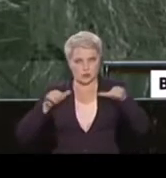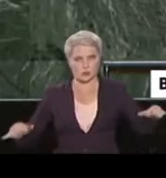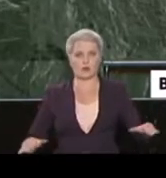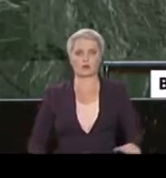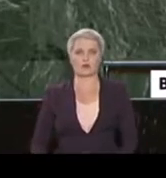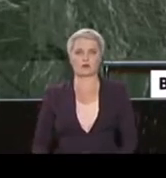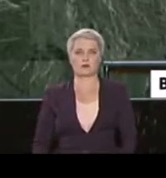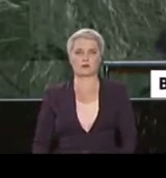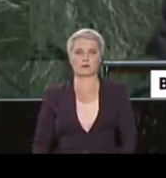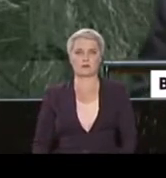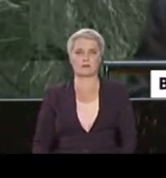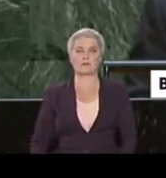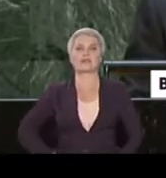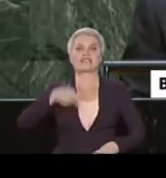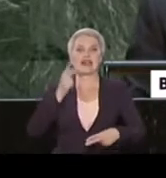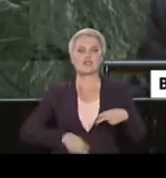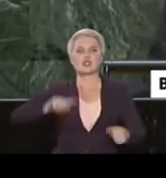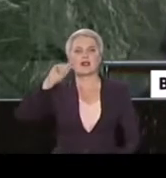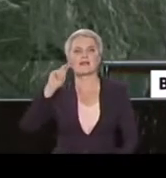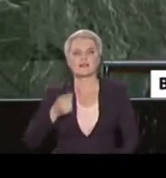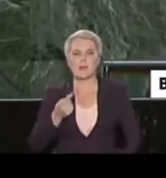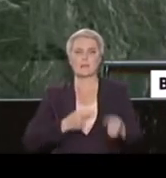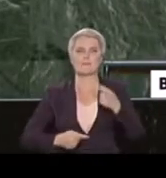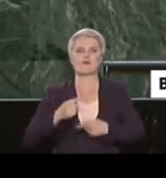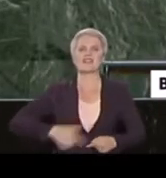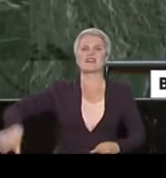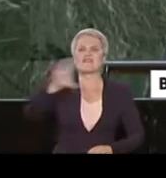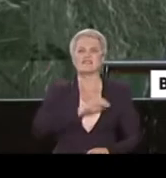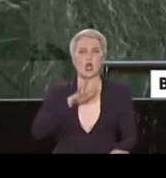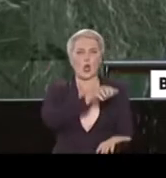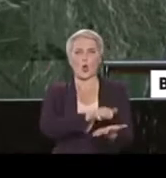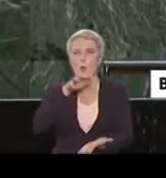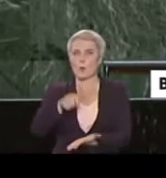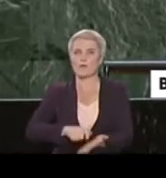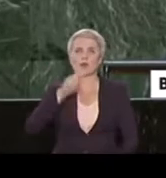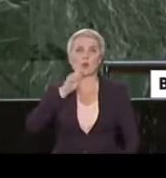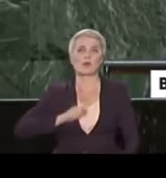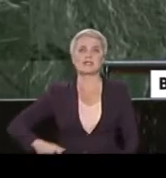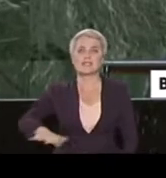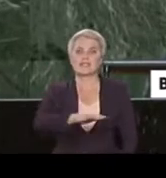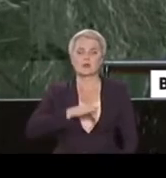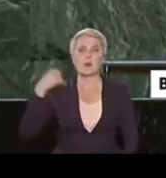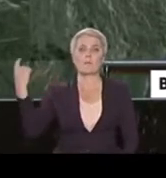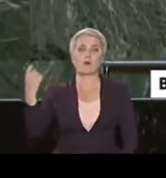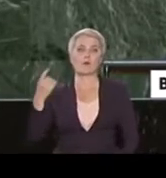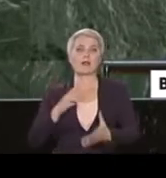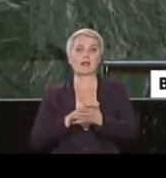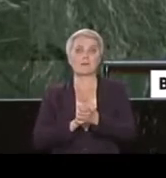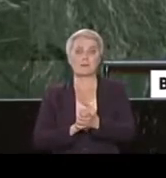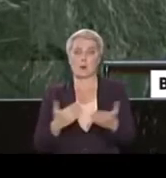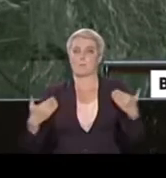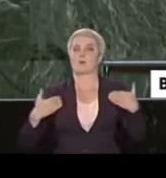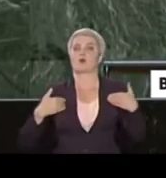зростають. Завершення війни, повернення всіх окупованих українських територій і панування миру є